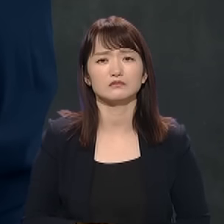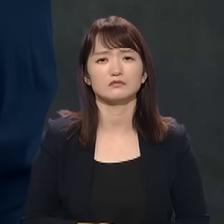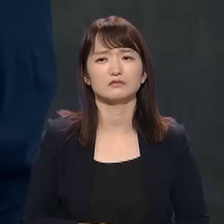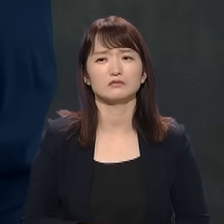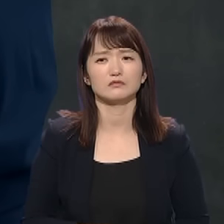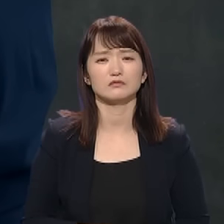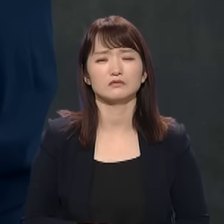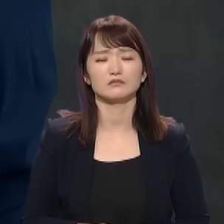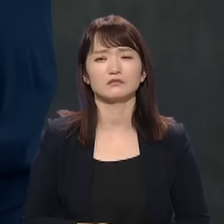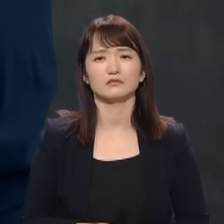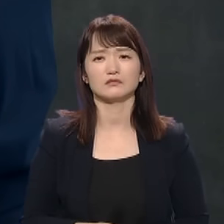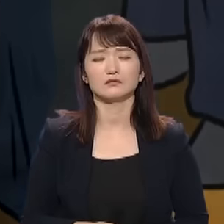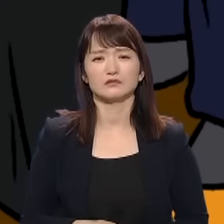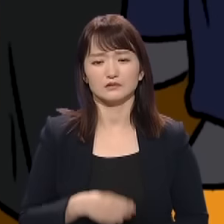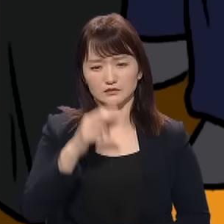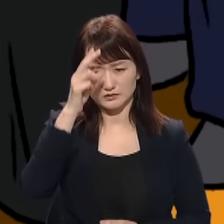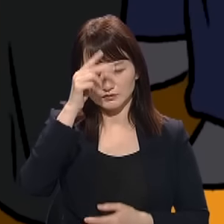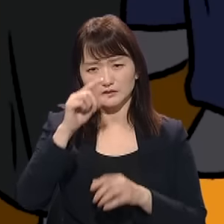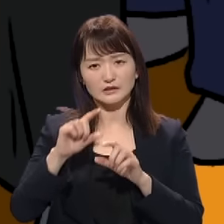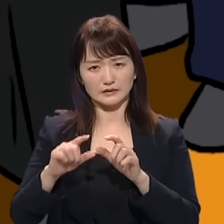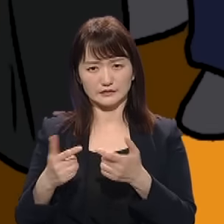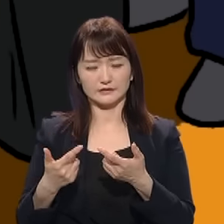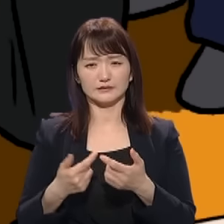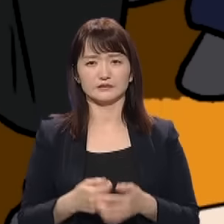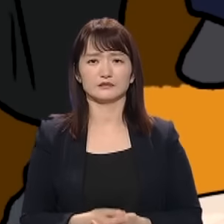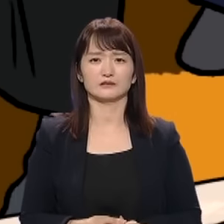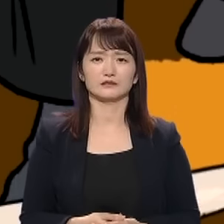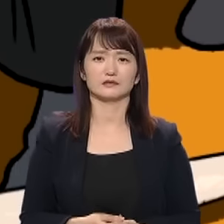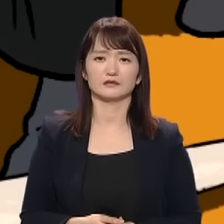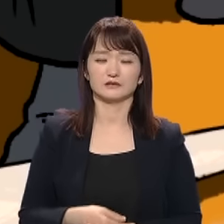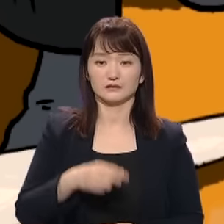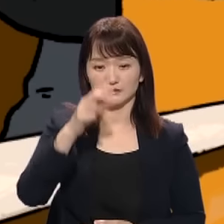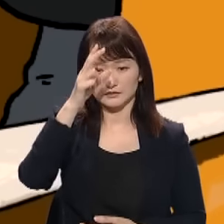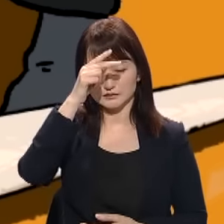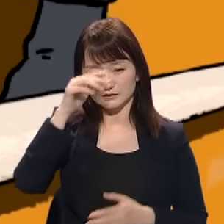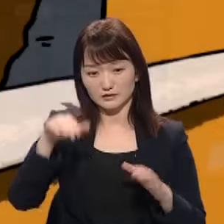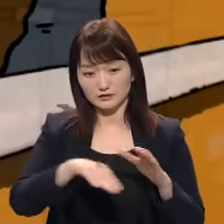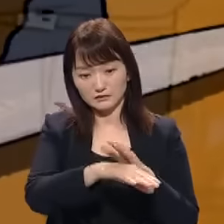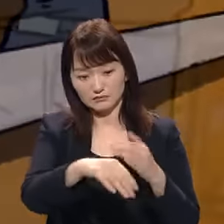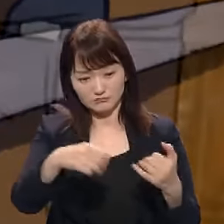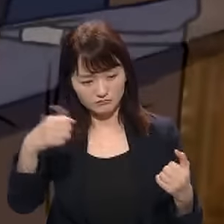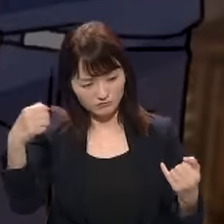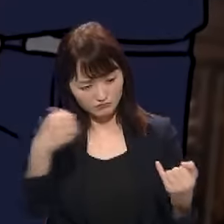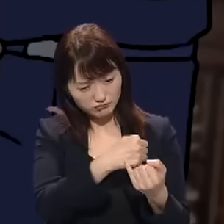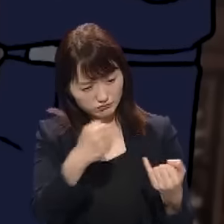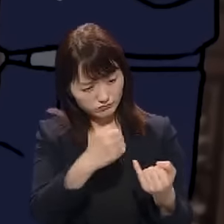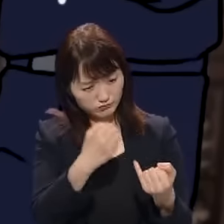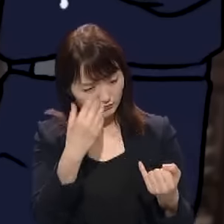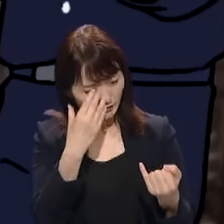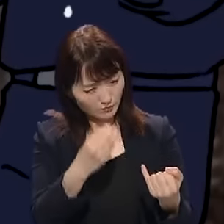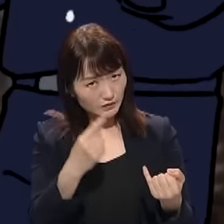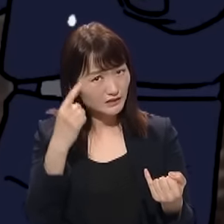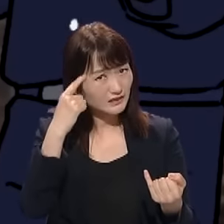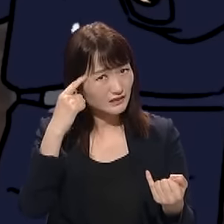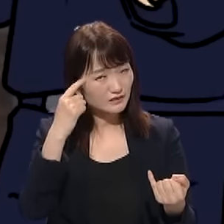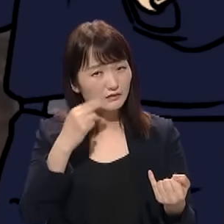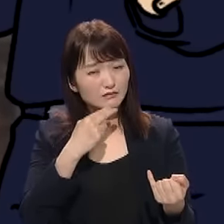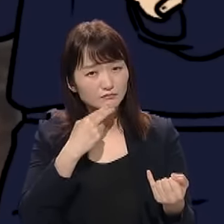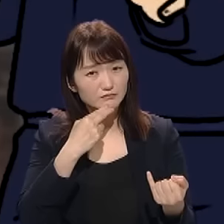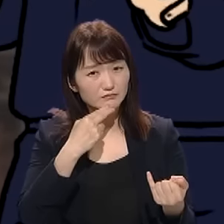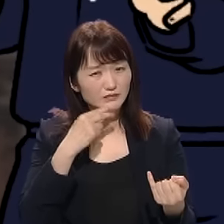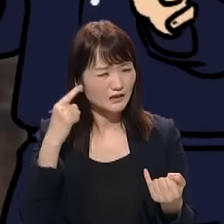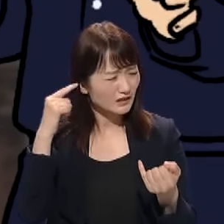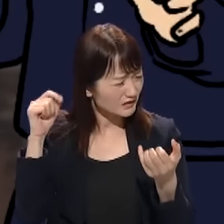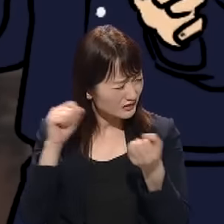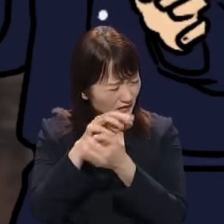그렇게 꼭 경찰이 아니라 하더라도 이 경찰이 가정 폭력을 바라보는 그 시각 자체가 인식이 없었기 때문에 예. 아, 좀